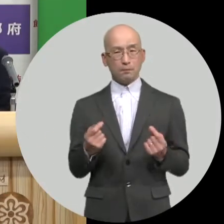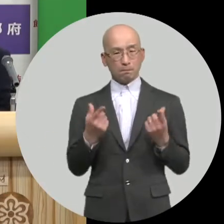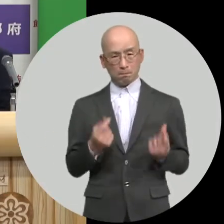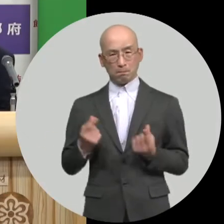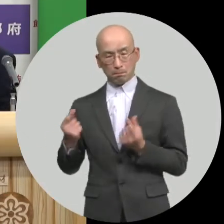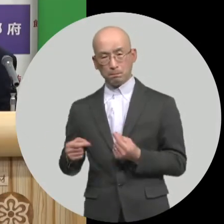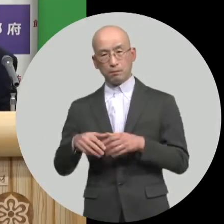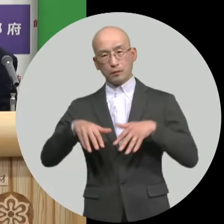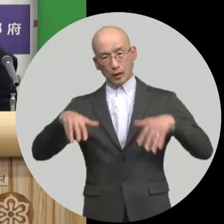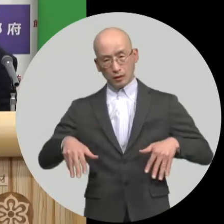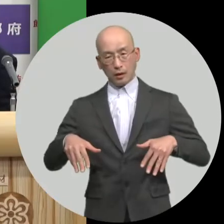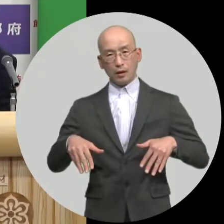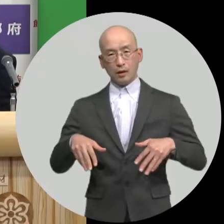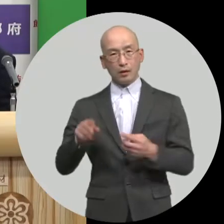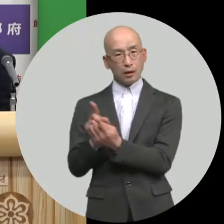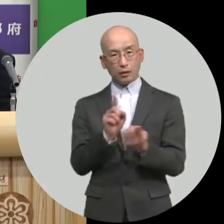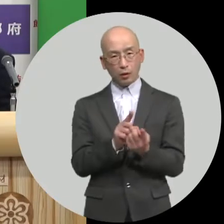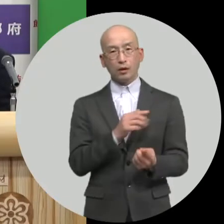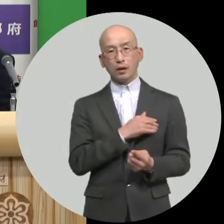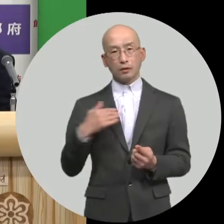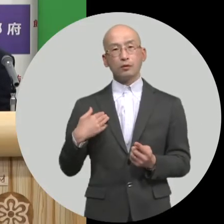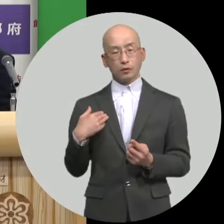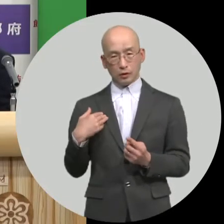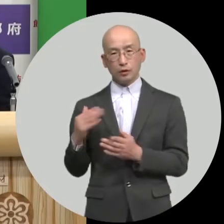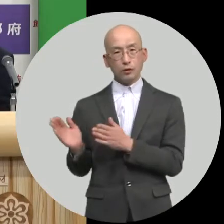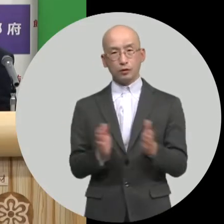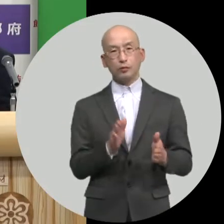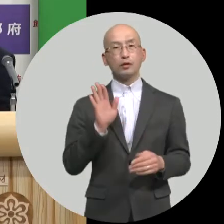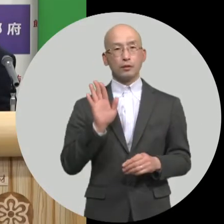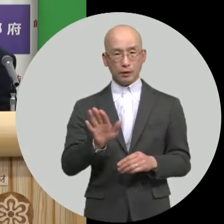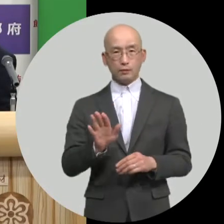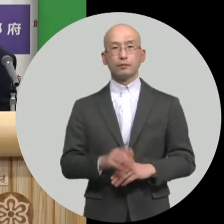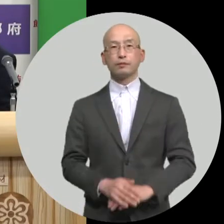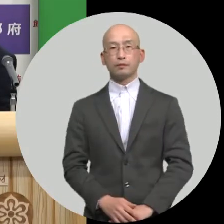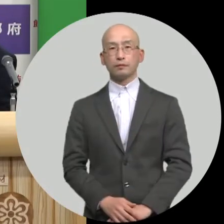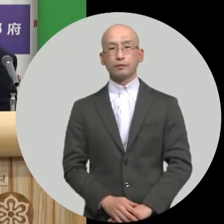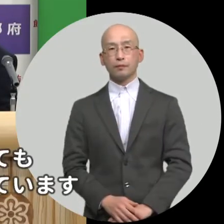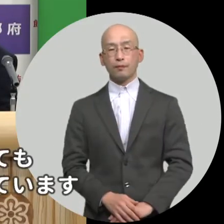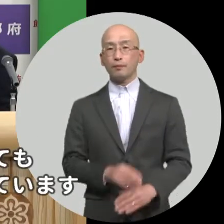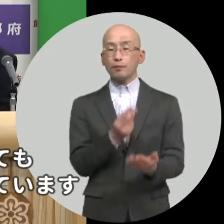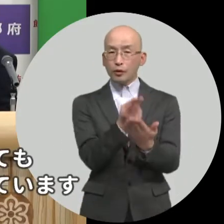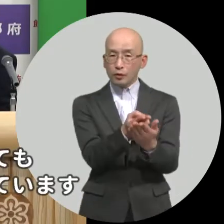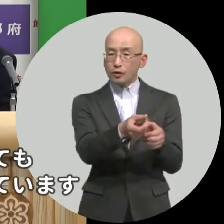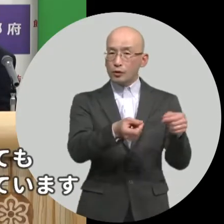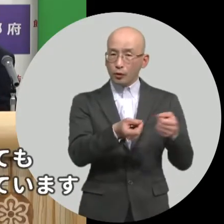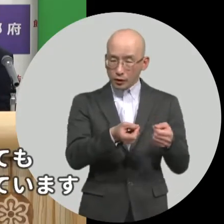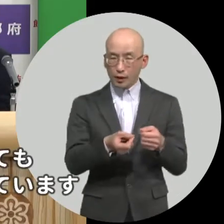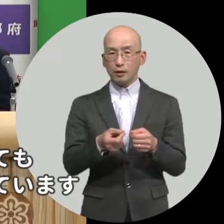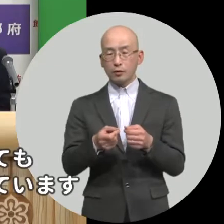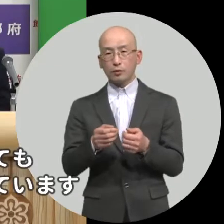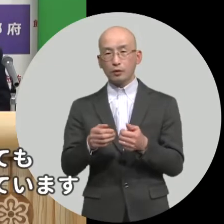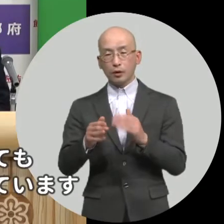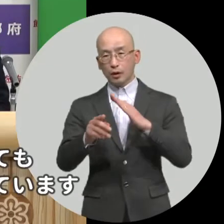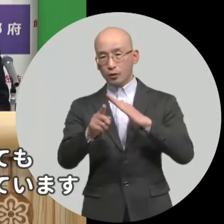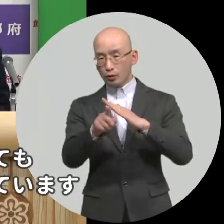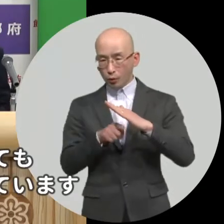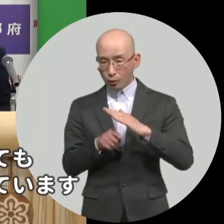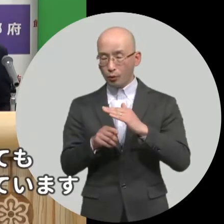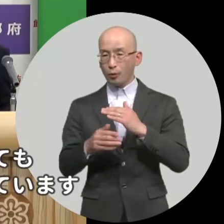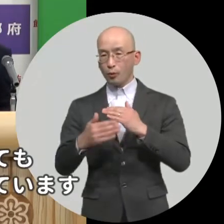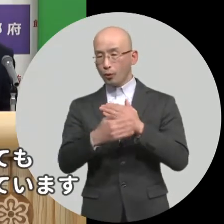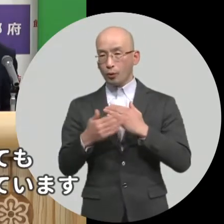同じ体制で、入院調整、療養先調整をやるのと、療養中の方の状況の把握につい